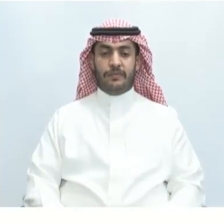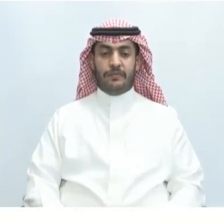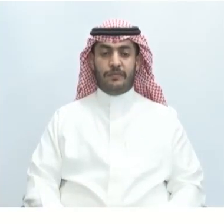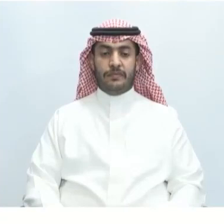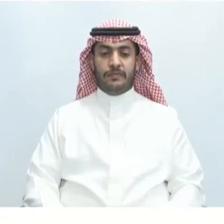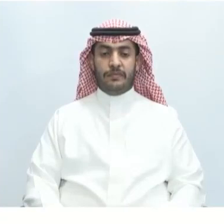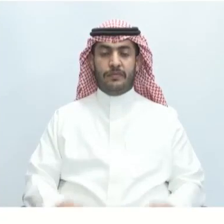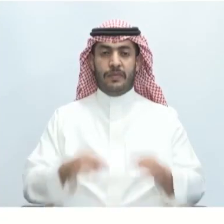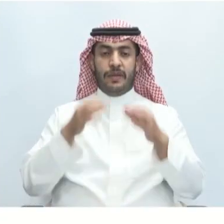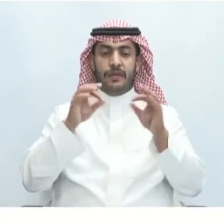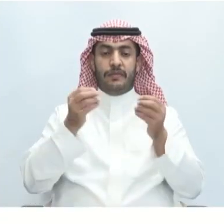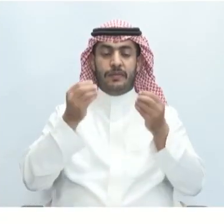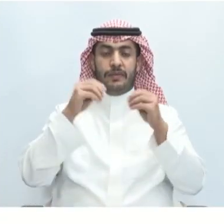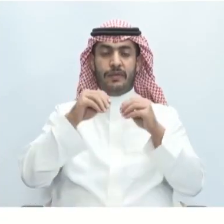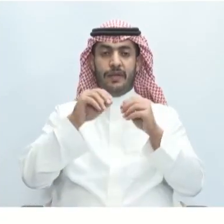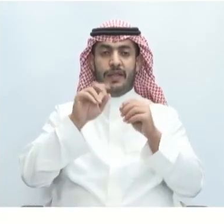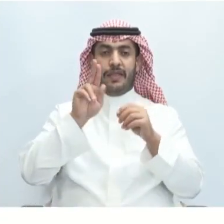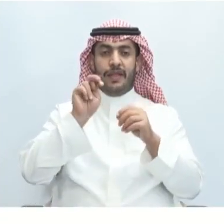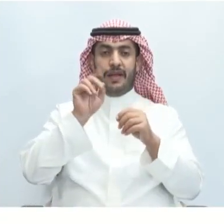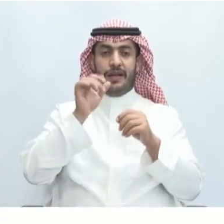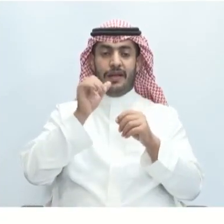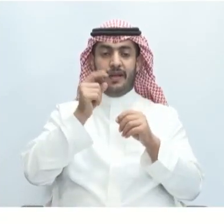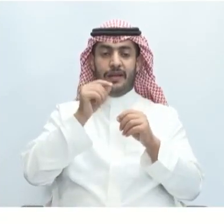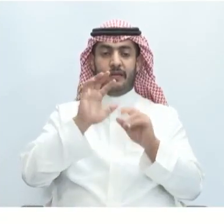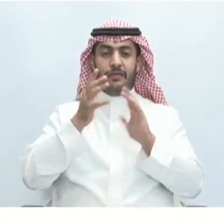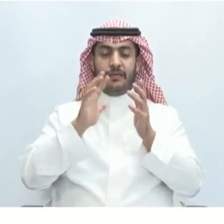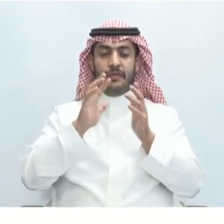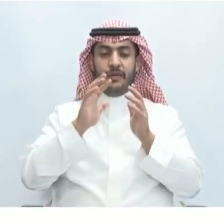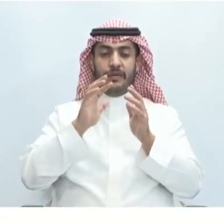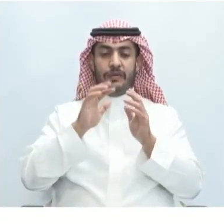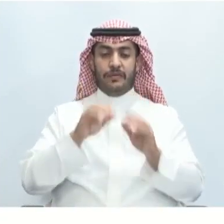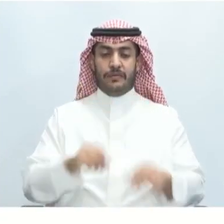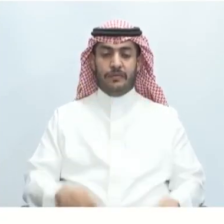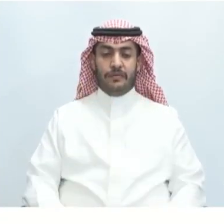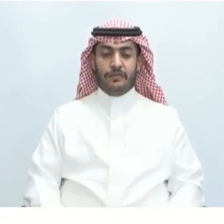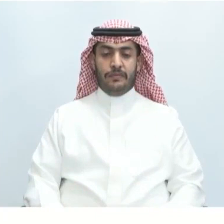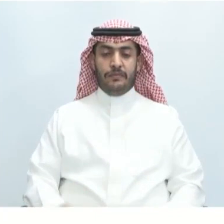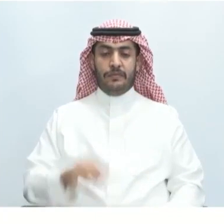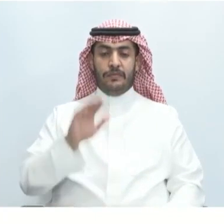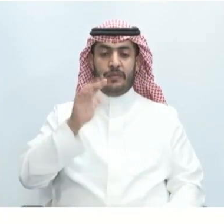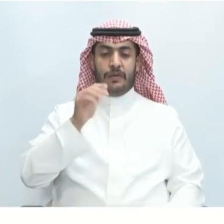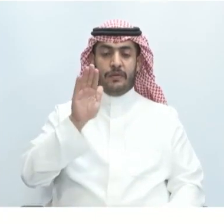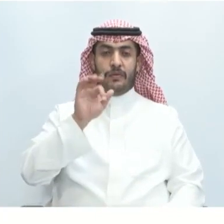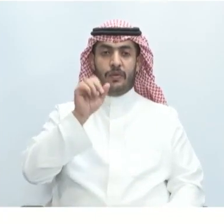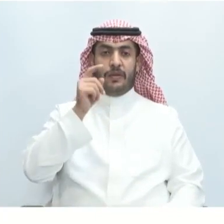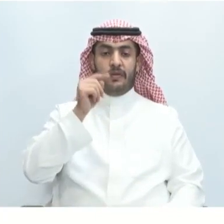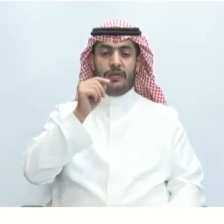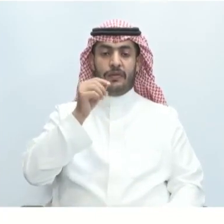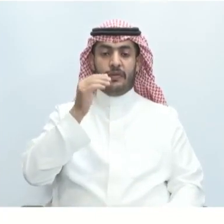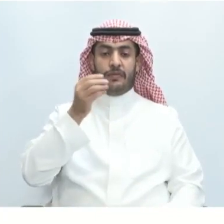لذلك يكون لديك اكثر من تقرير اذا توقعات الشركه بعد ذلك